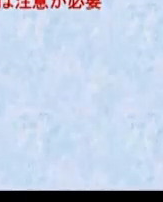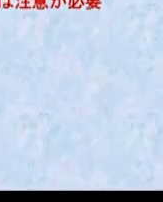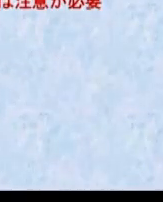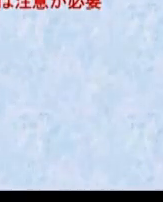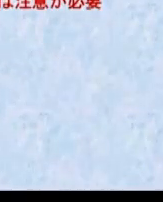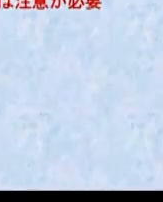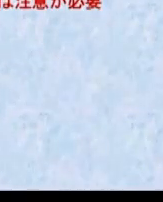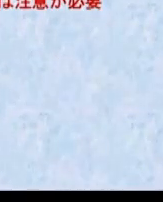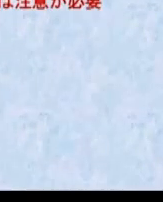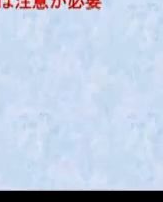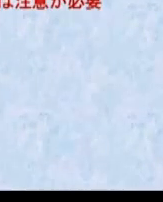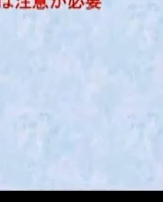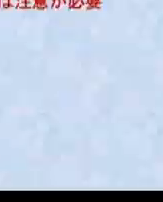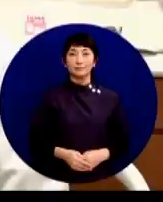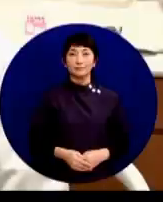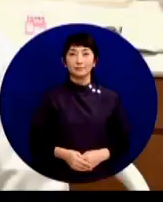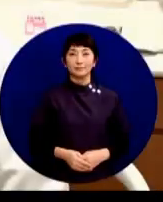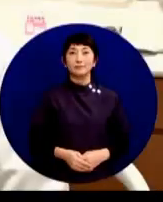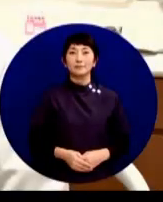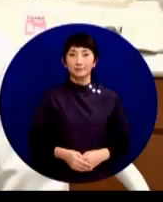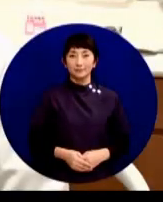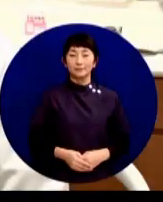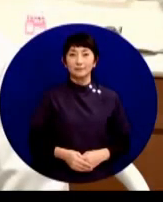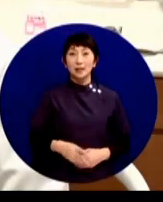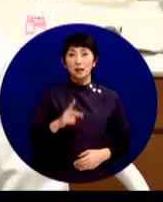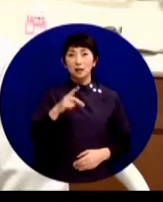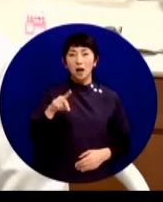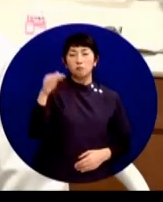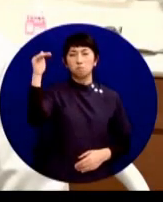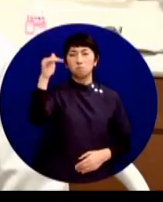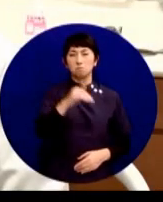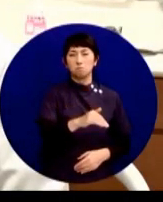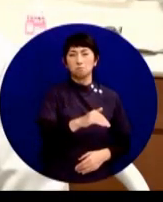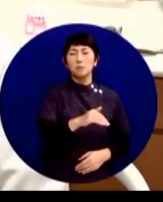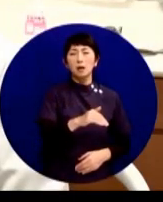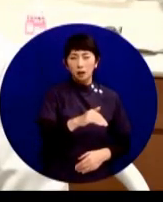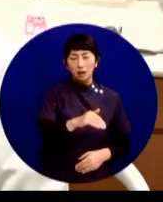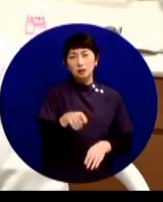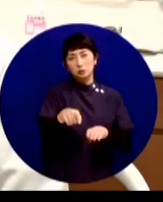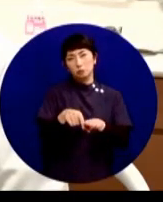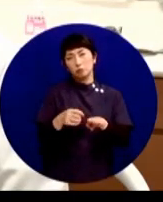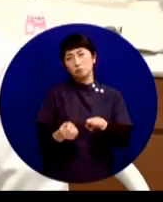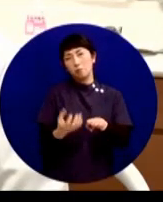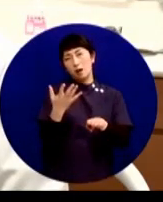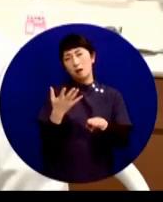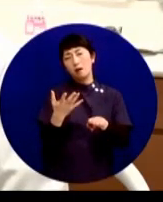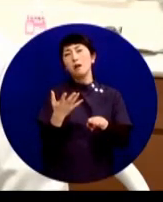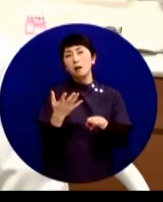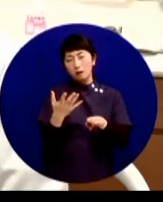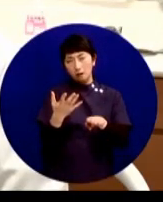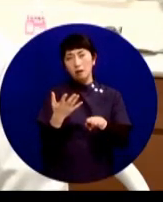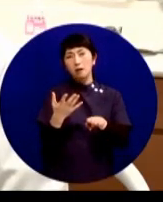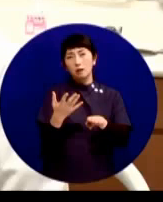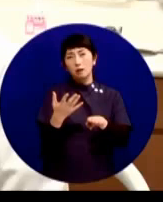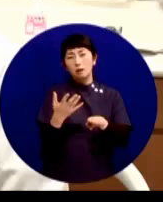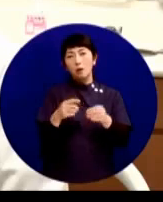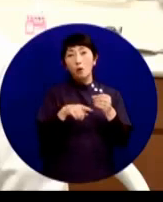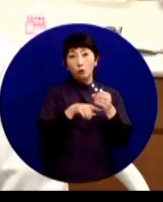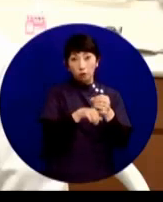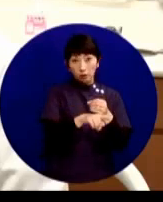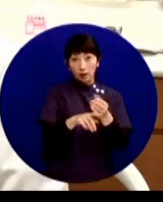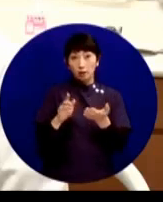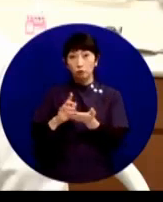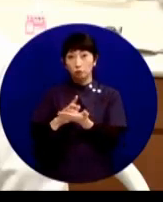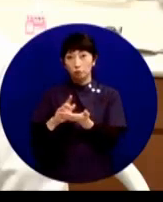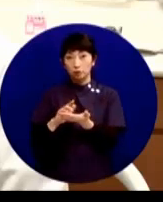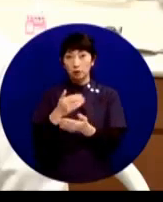特に注意が必要です。治療はがんの進展が早くて手術は不可能です。放射線治療や